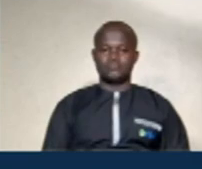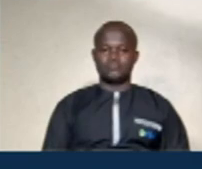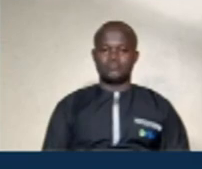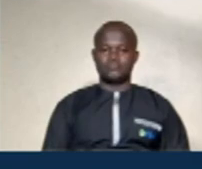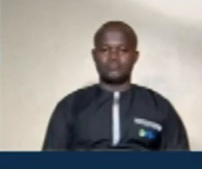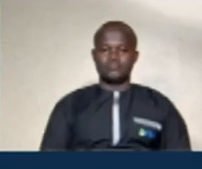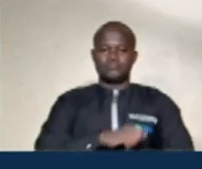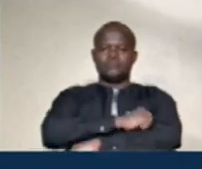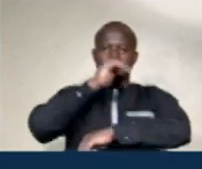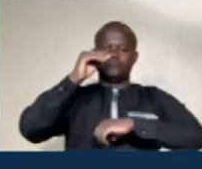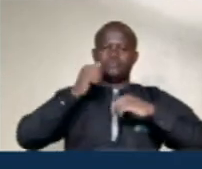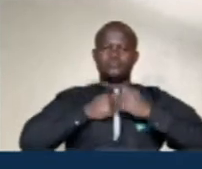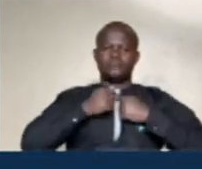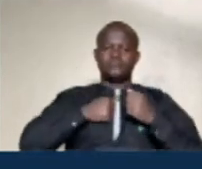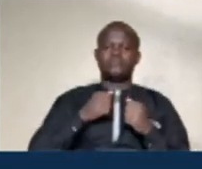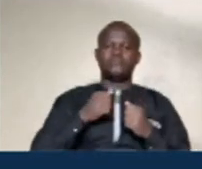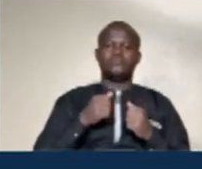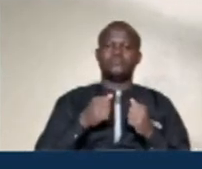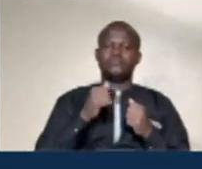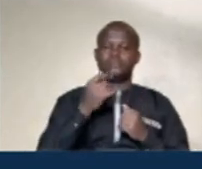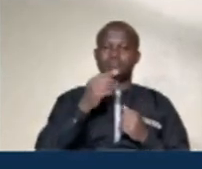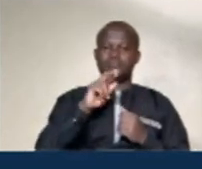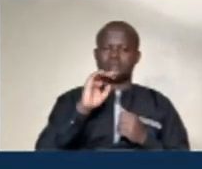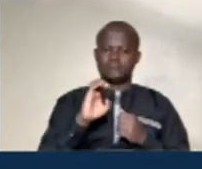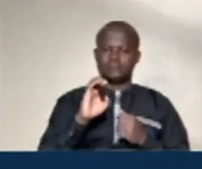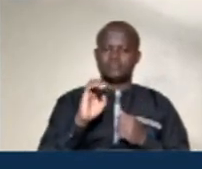Ishuri rikuru ry'imyuga n'ubumenyingiro ryigamo abagera ku